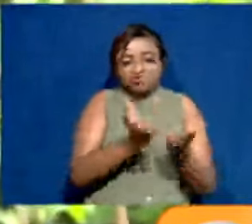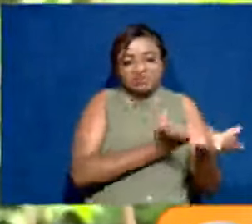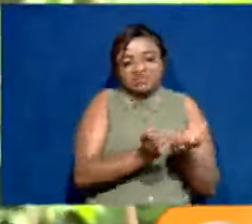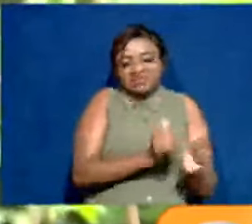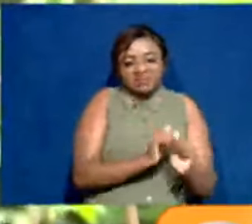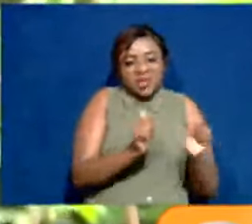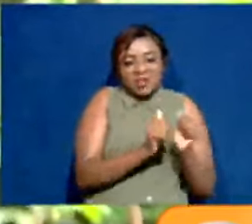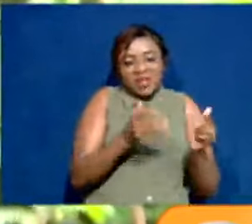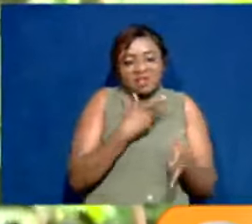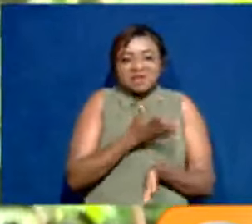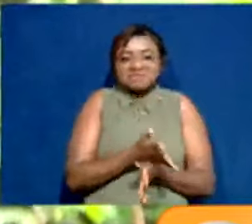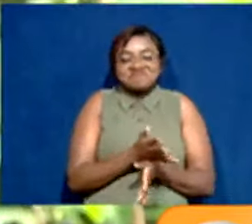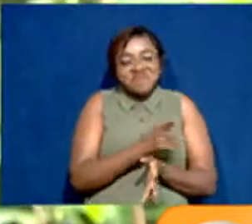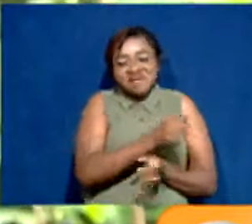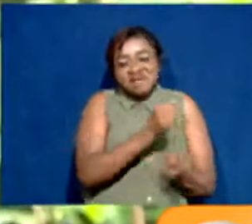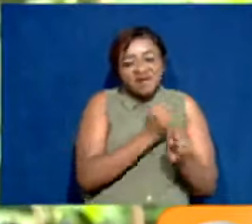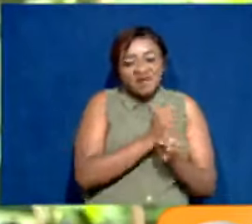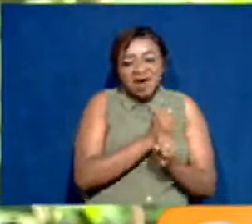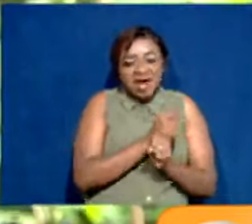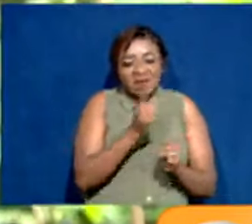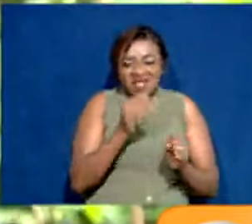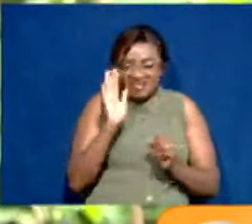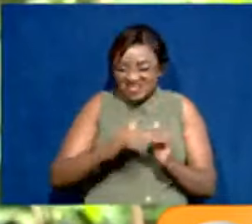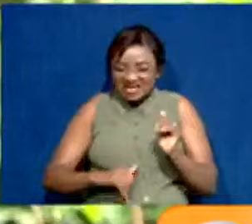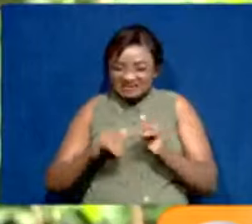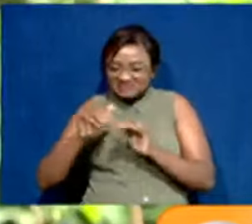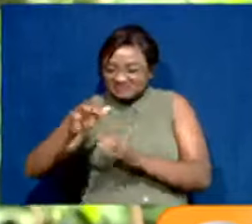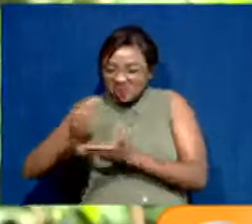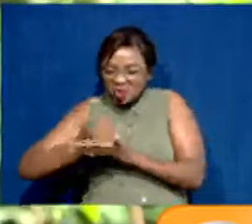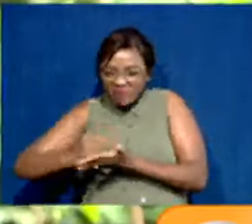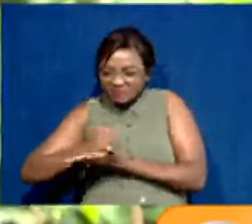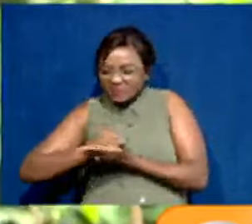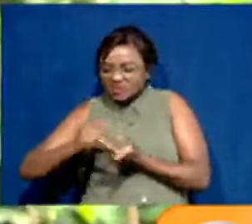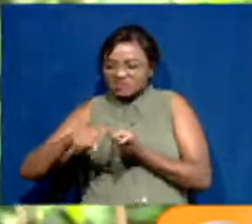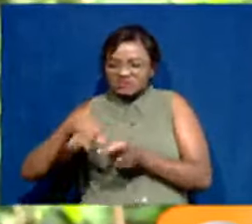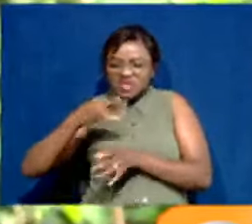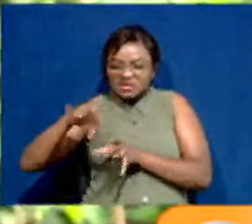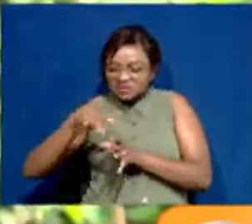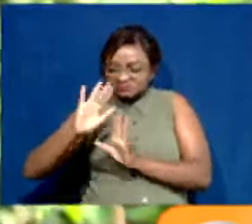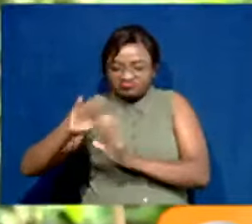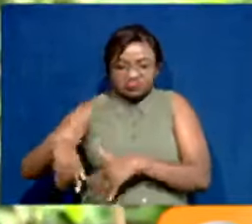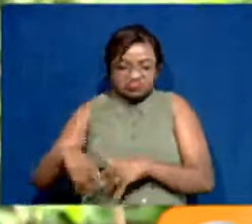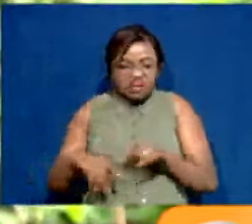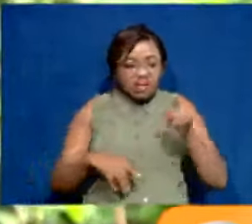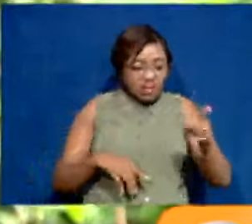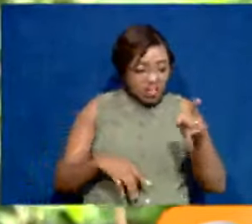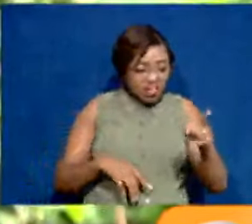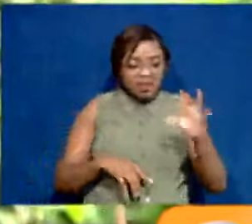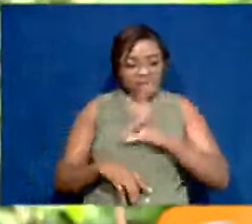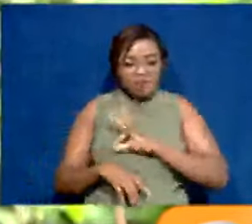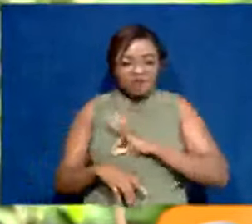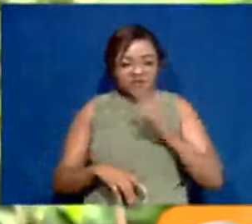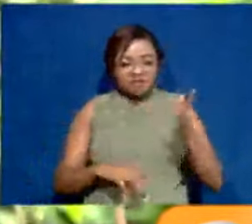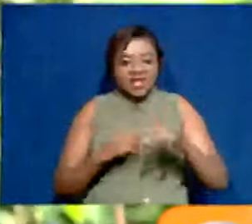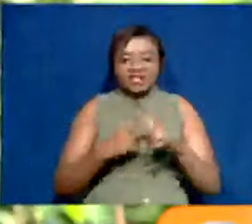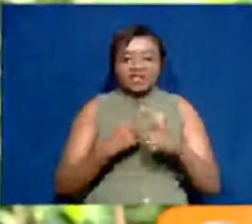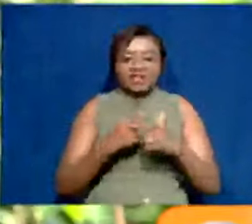rahisi kuliko kulima kahawa ama kitu ingine. Alafu niseme mambo ya